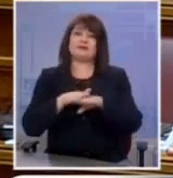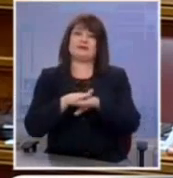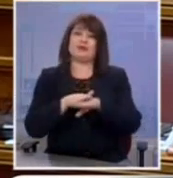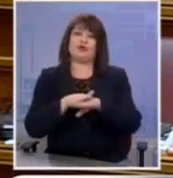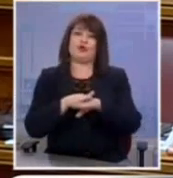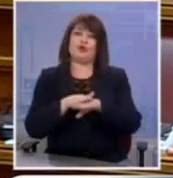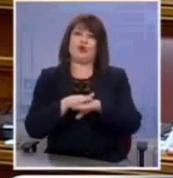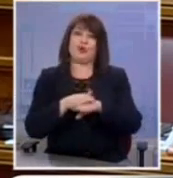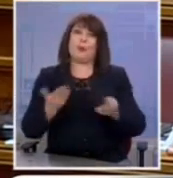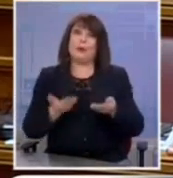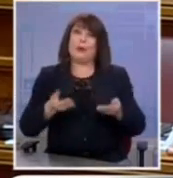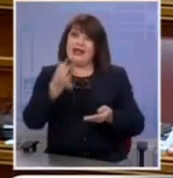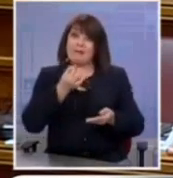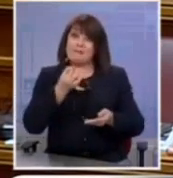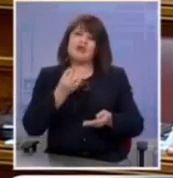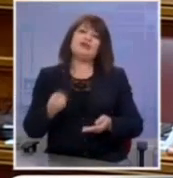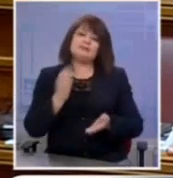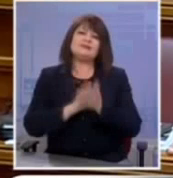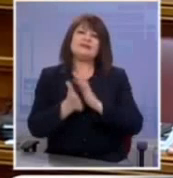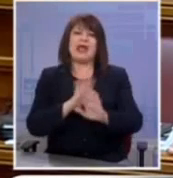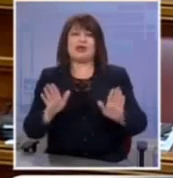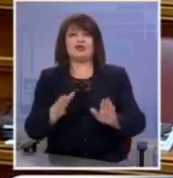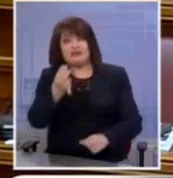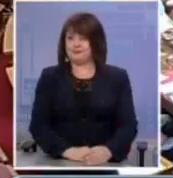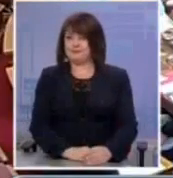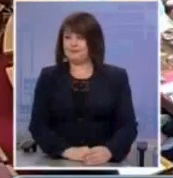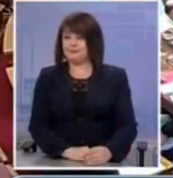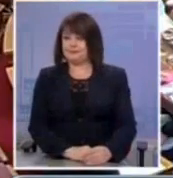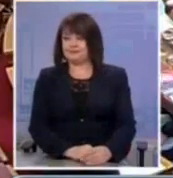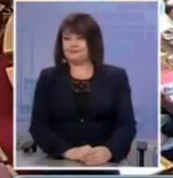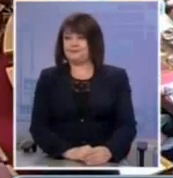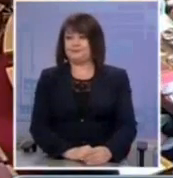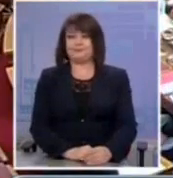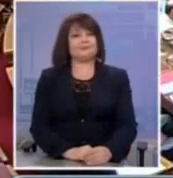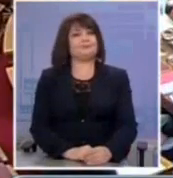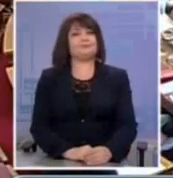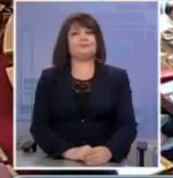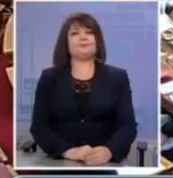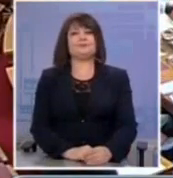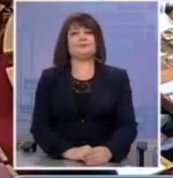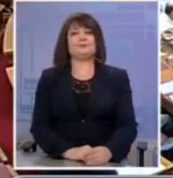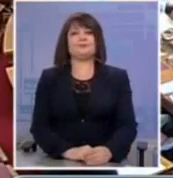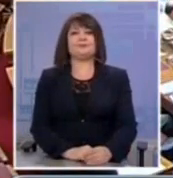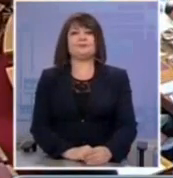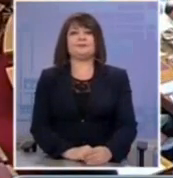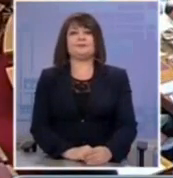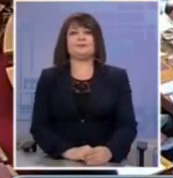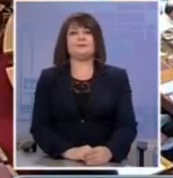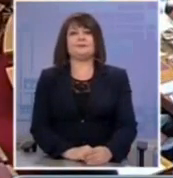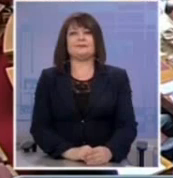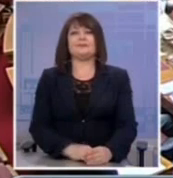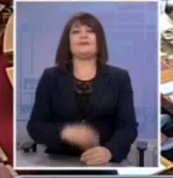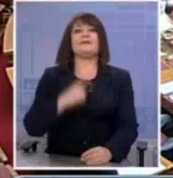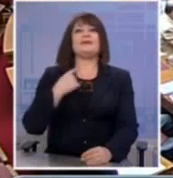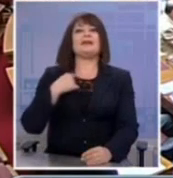επιεικώς να ανακαλέσει τις ανακρίβειες λοιπόν εγώ κύριε πρόεδρε από πού έχω περάσει το